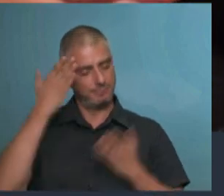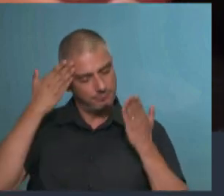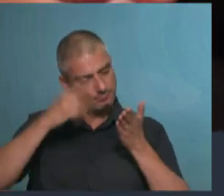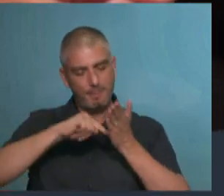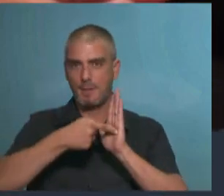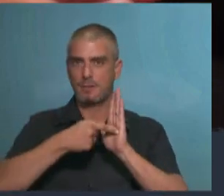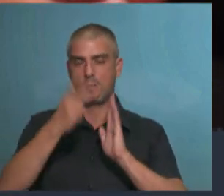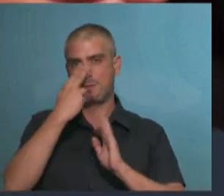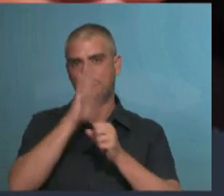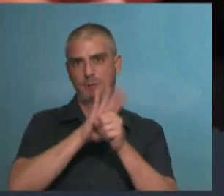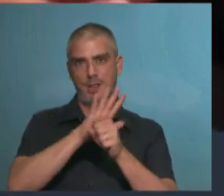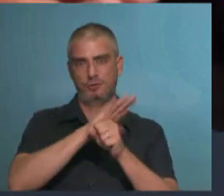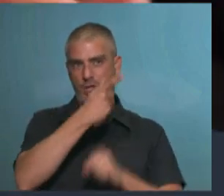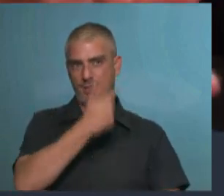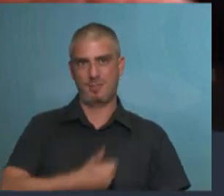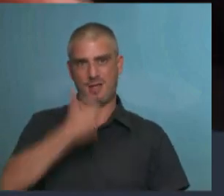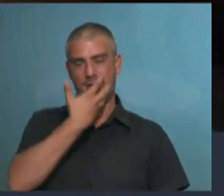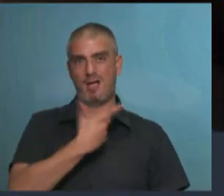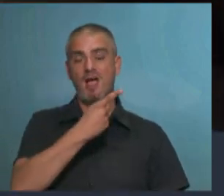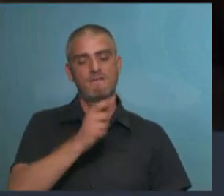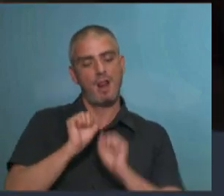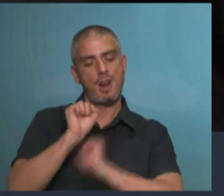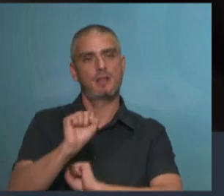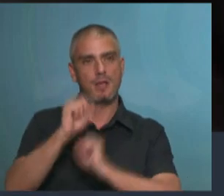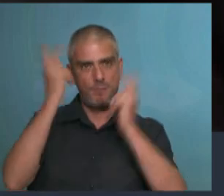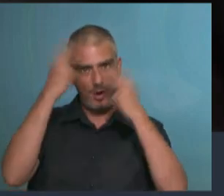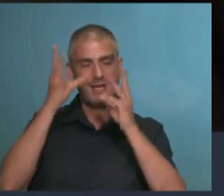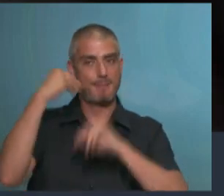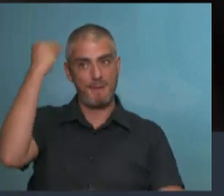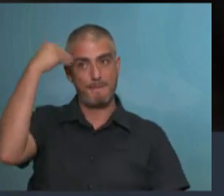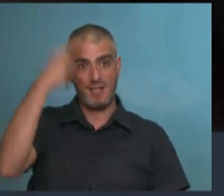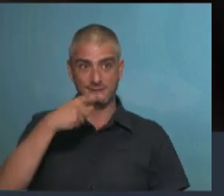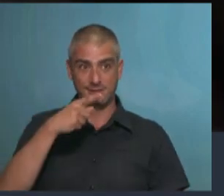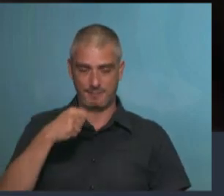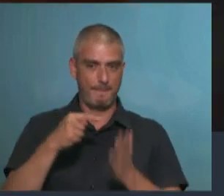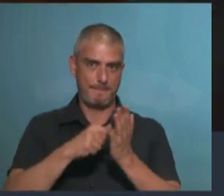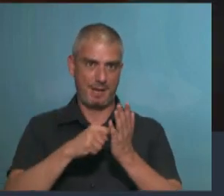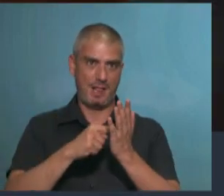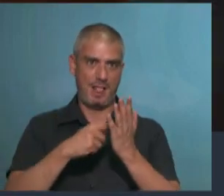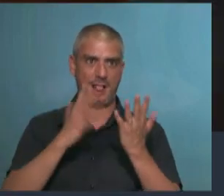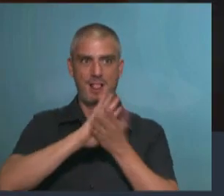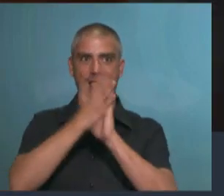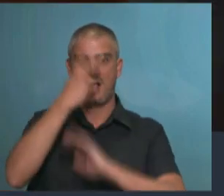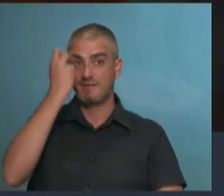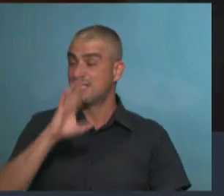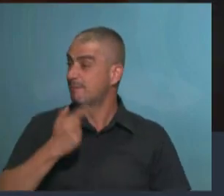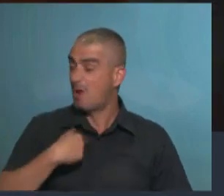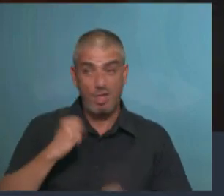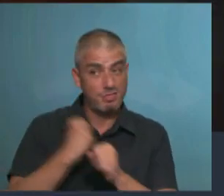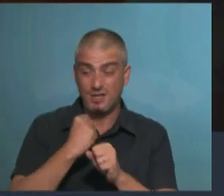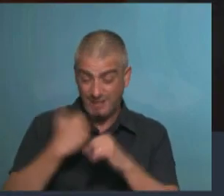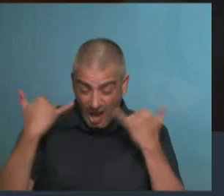מנסה לשכנע את מנהיגה הרוחני של ש"ס לתמוך בהסדר המדיני עם הפלסטינים בעקבות האביב הערבי. אם אנחנו לא נעשה עכשיו שלום